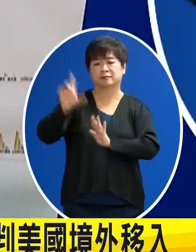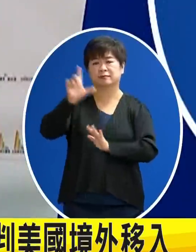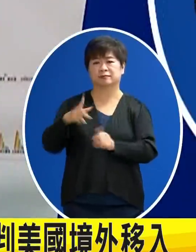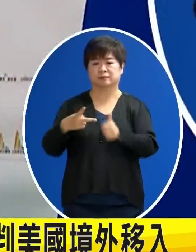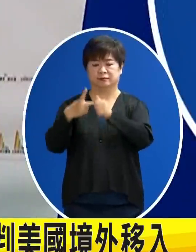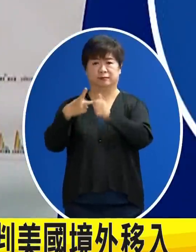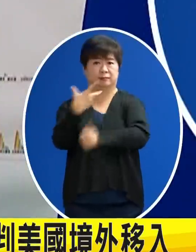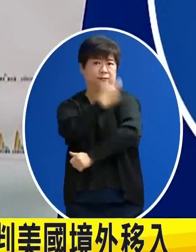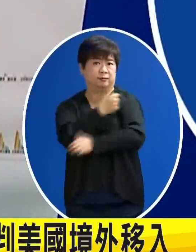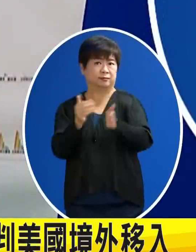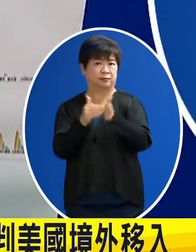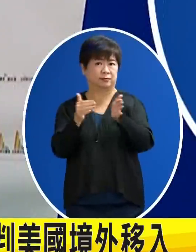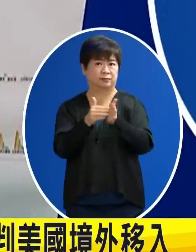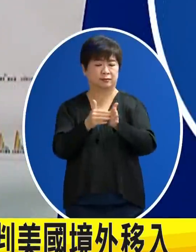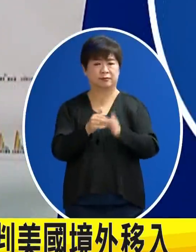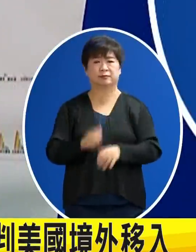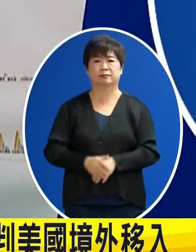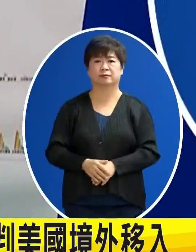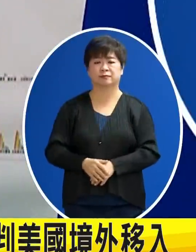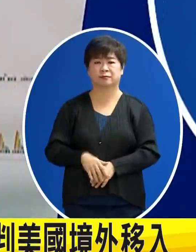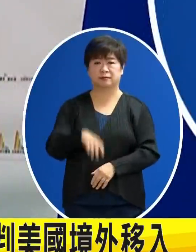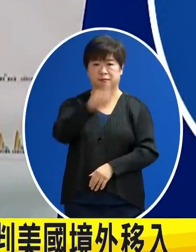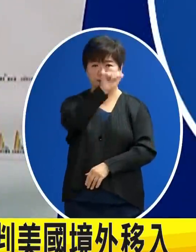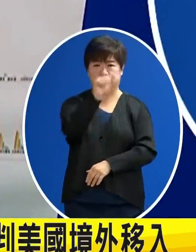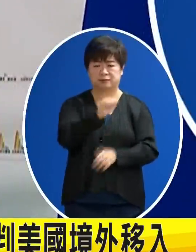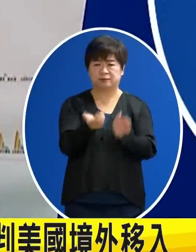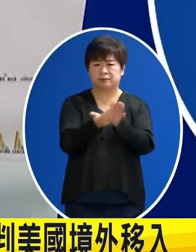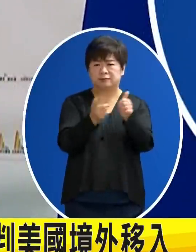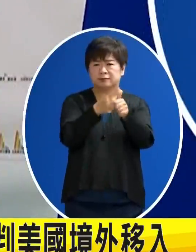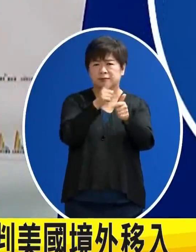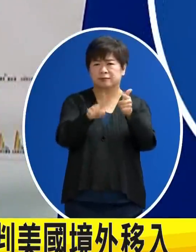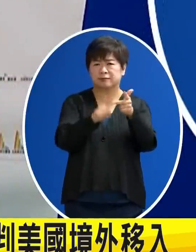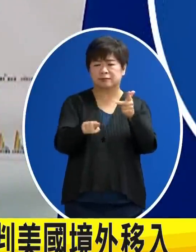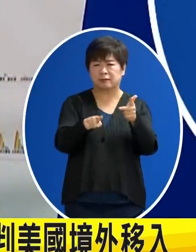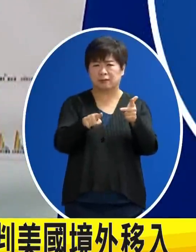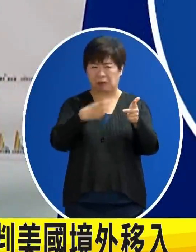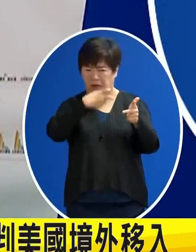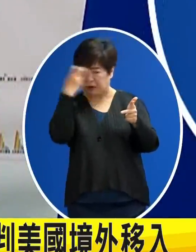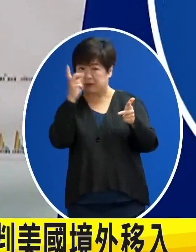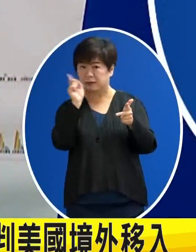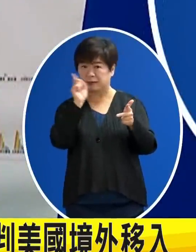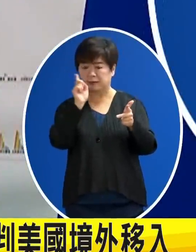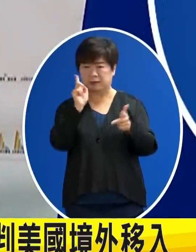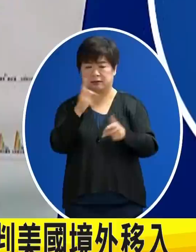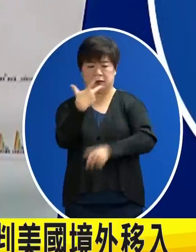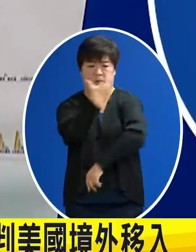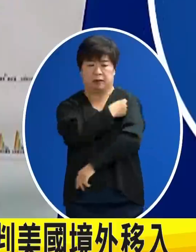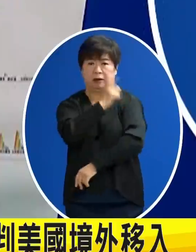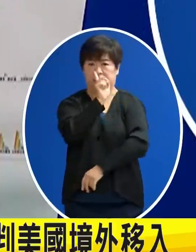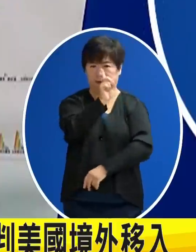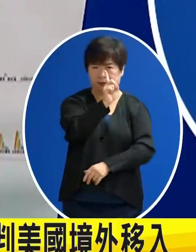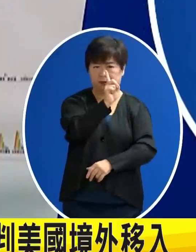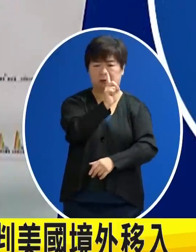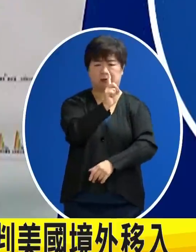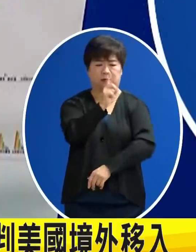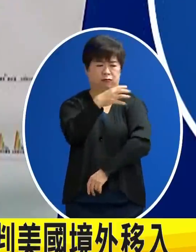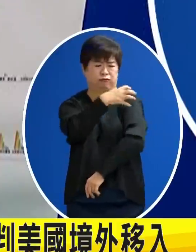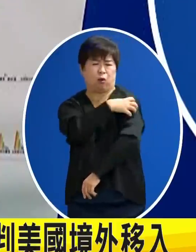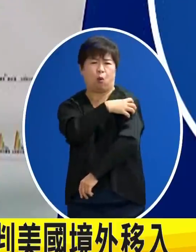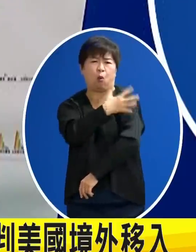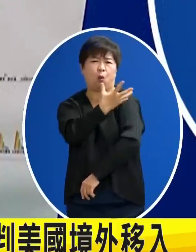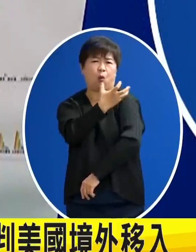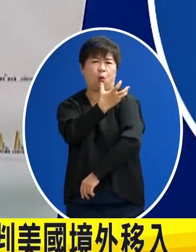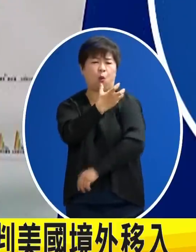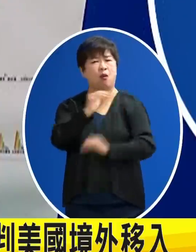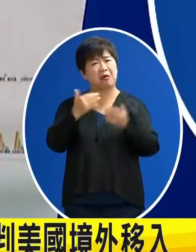的话，它的前三个比较常发生的是第一剂的部分是注射部位疼痛